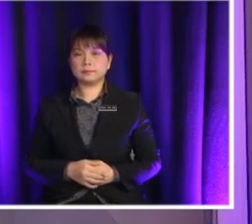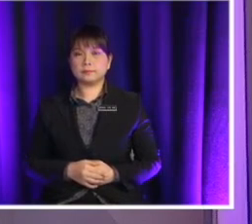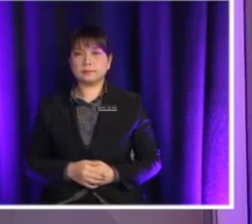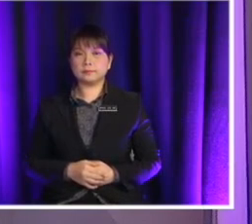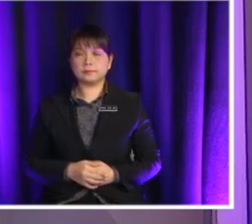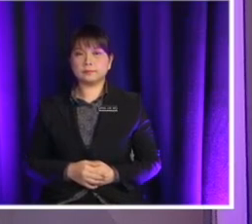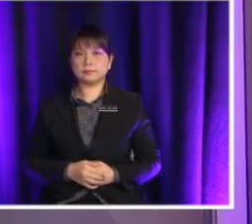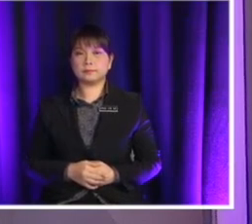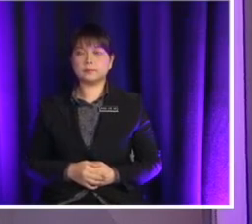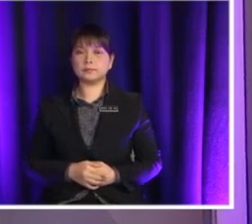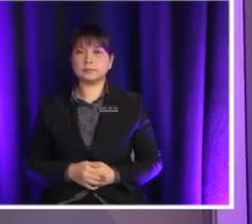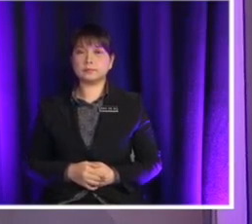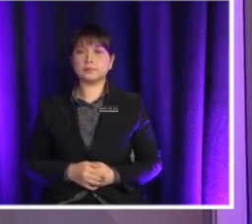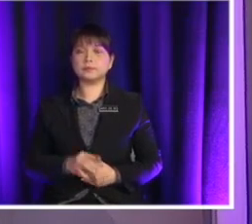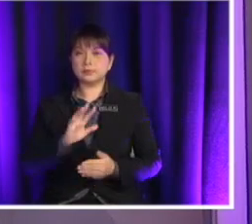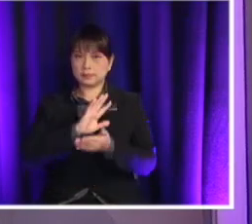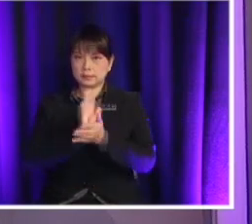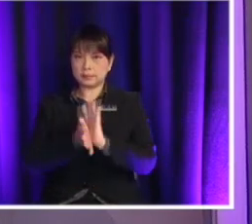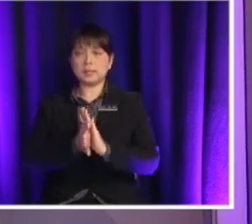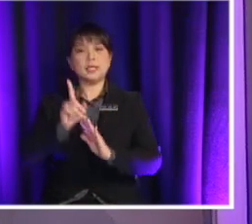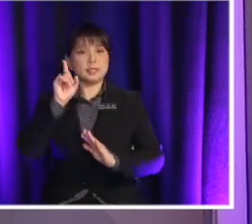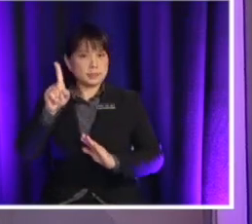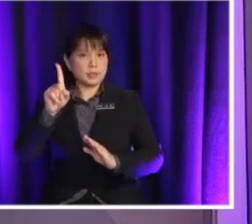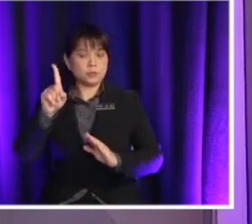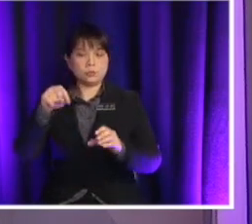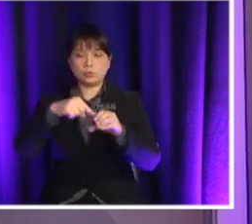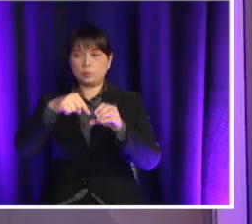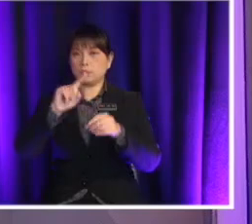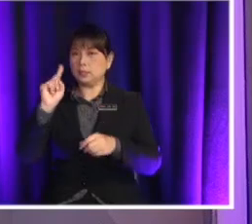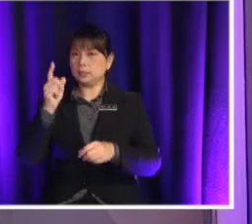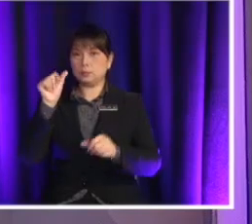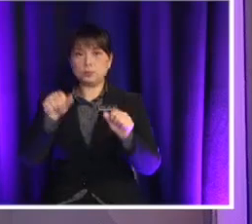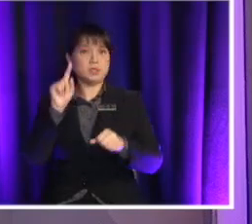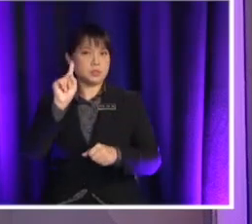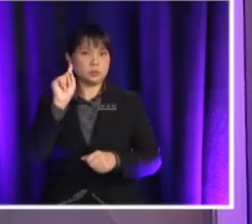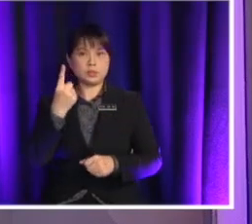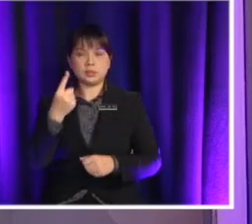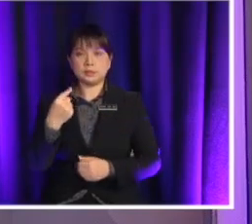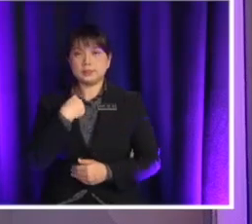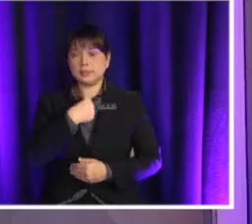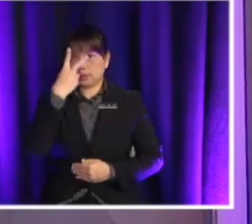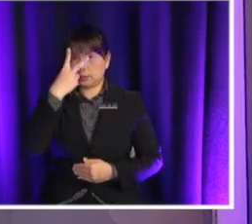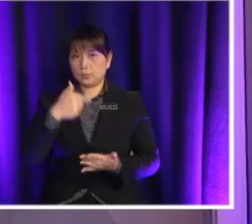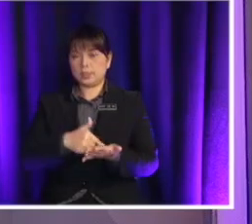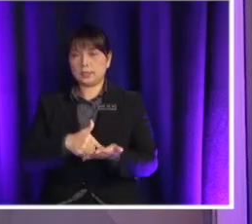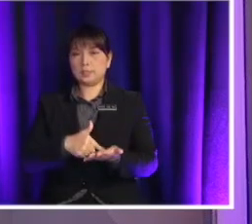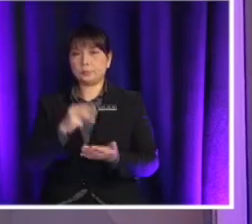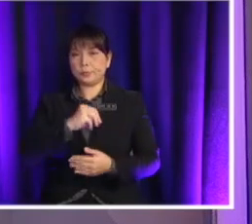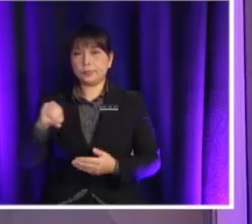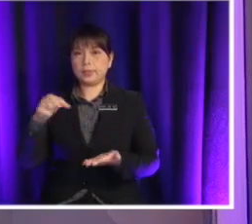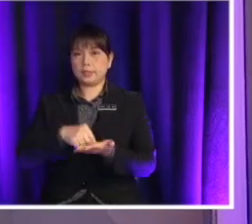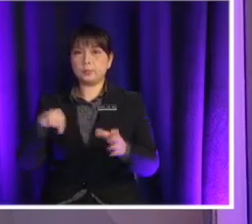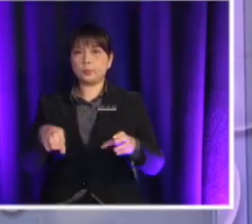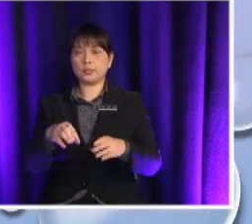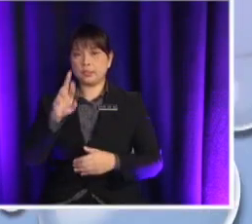lubang tu boleh cuma satu tamatan saja, betul? So sekarang di sini kita semak lagi. Okey, pelajar ni buat. Okey, R3.